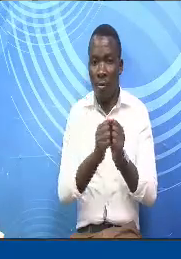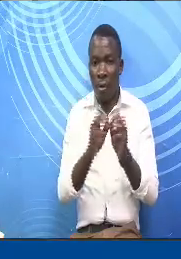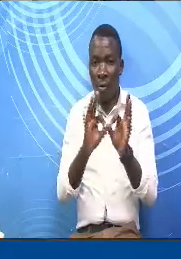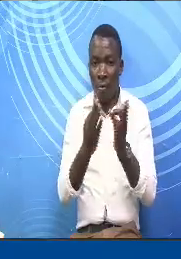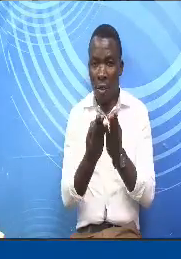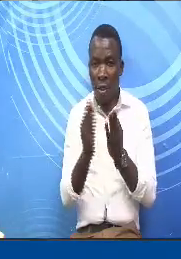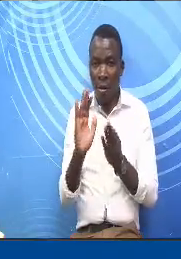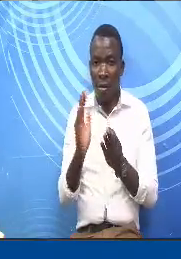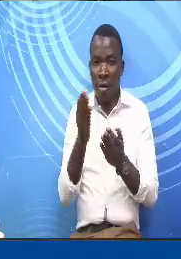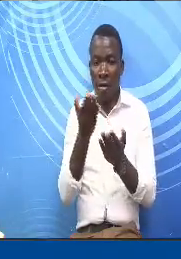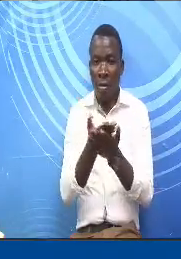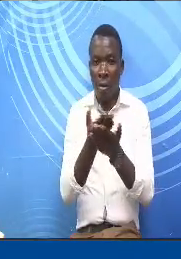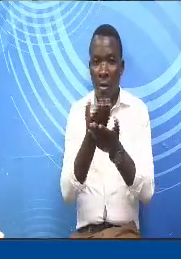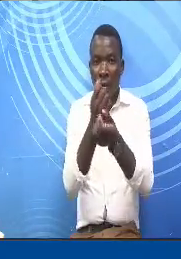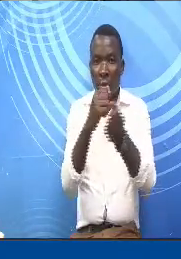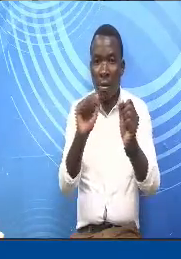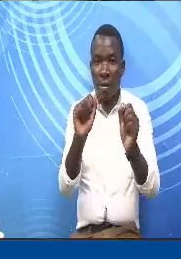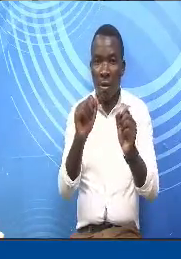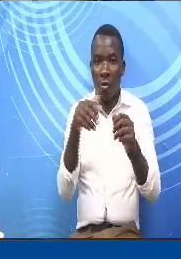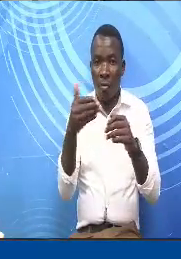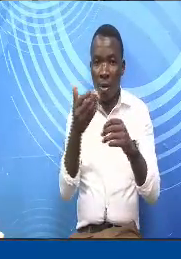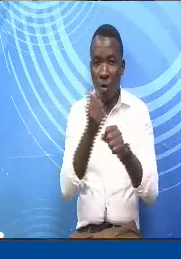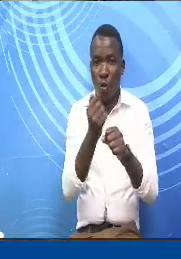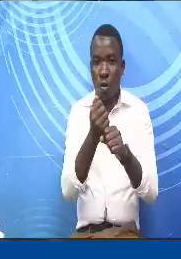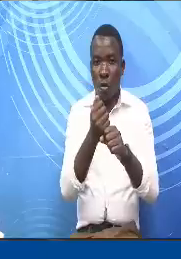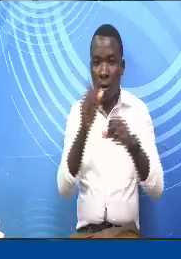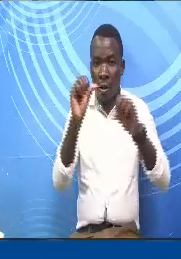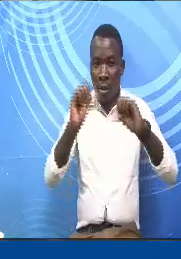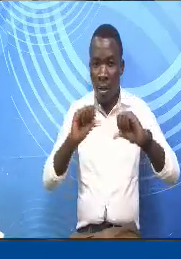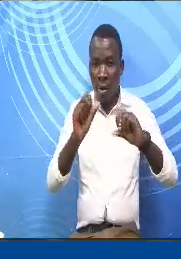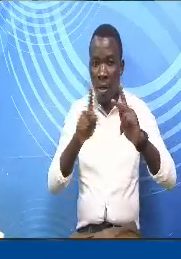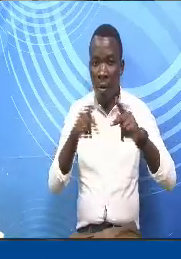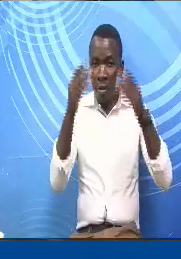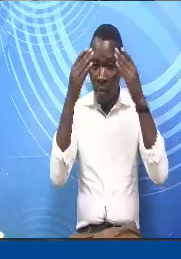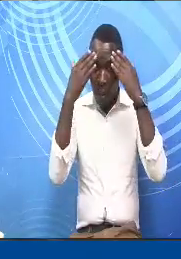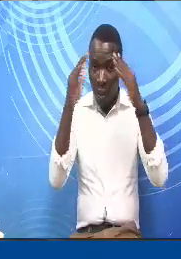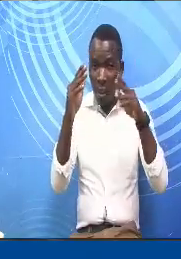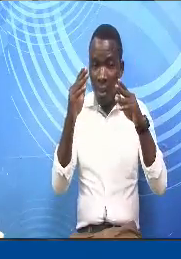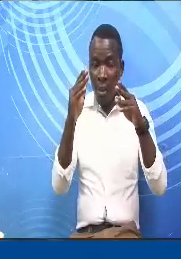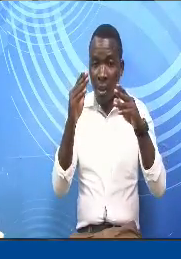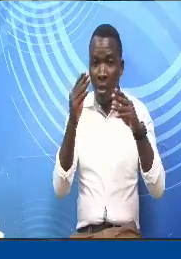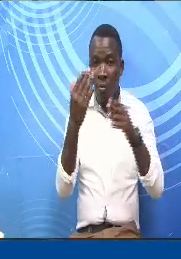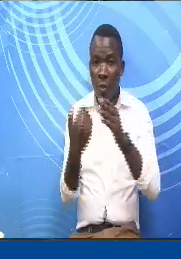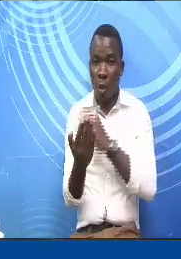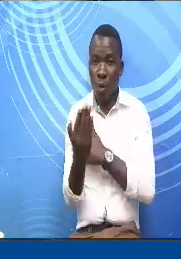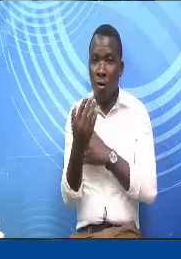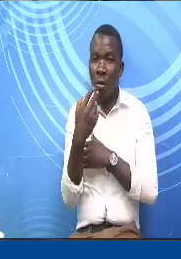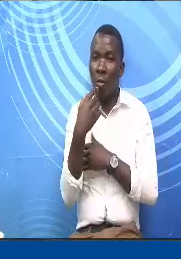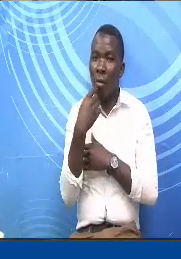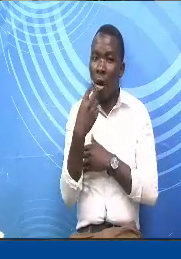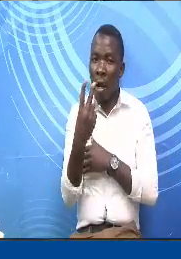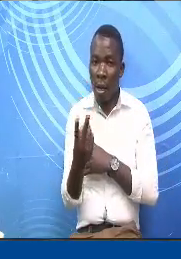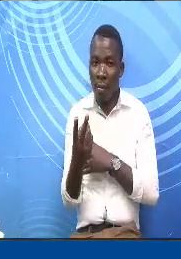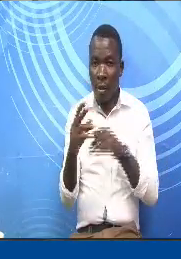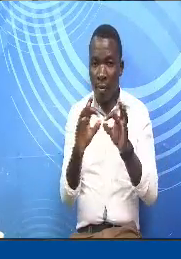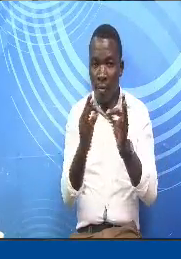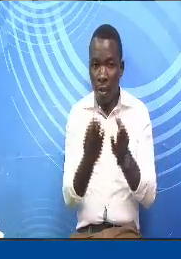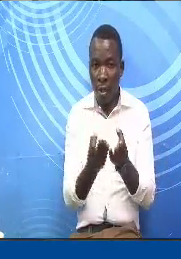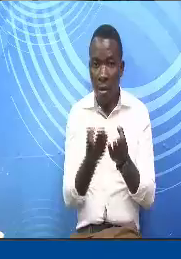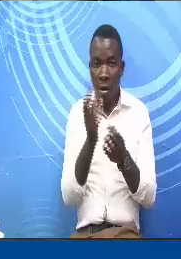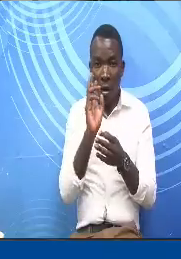yaho bavuga ko bakomeje kugirirwa ubugizi bwa nabi n'abantu batazi aho mu mitongo cyo kuri uyu wa kabiri uyu muryango ngo